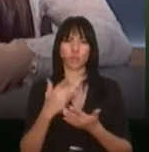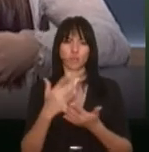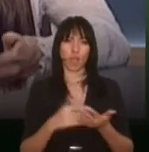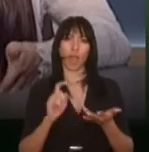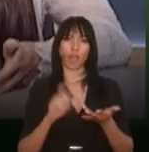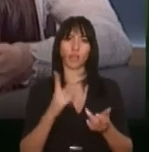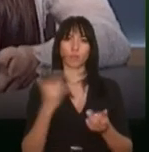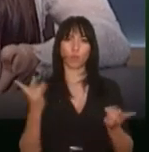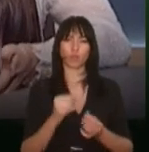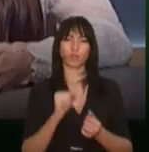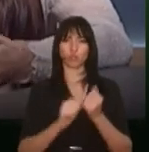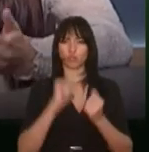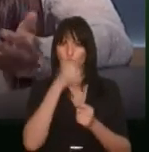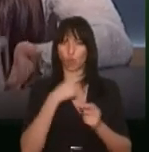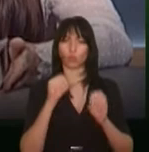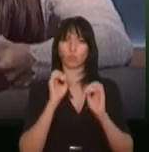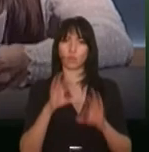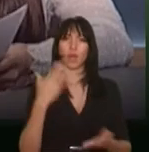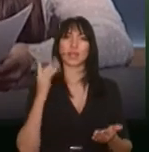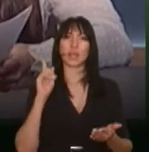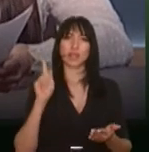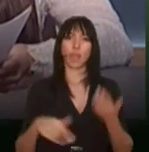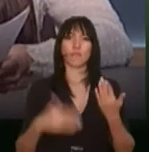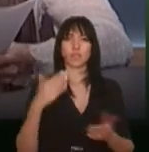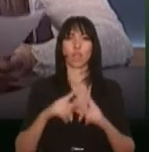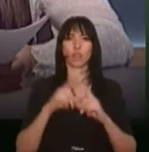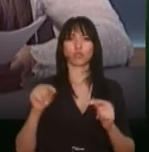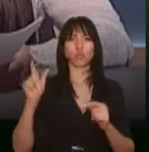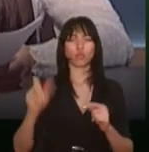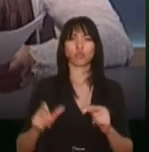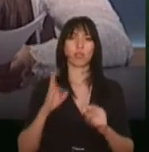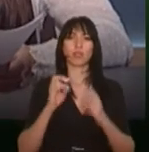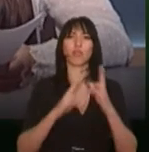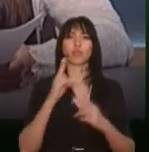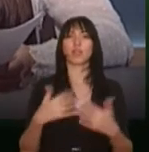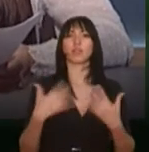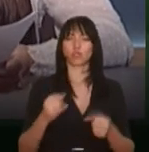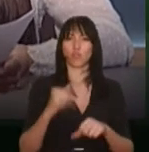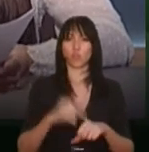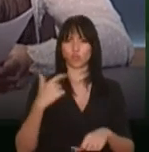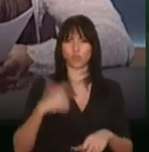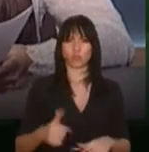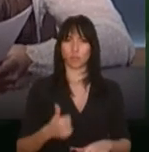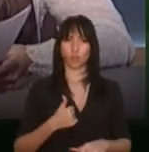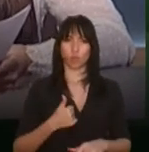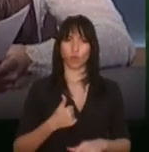щороку здавати, навіть якщо школяр не жаліється на стан здоров'я і почувається добре?